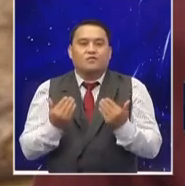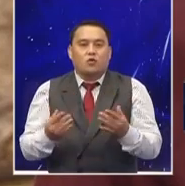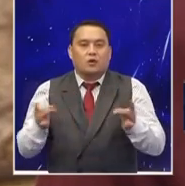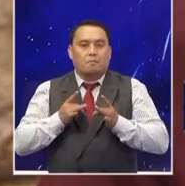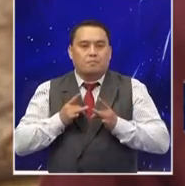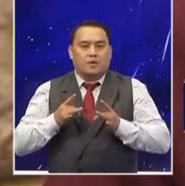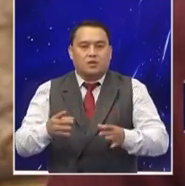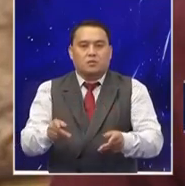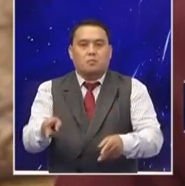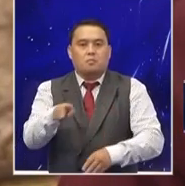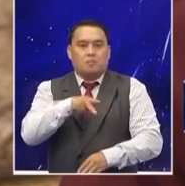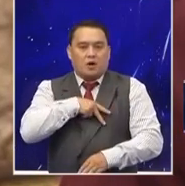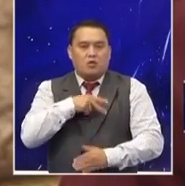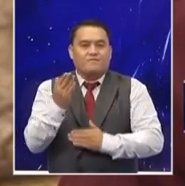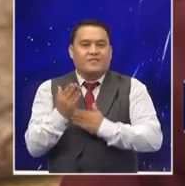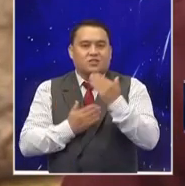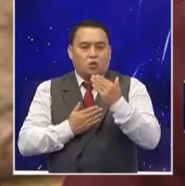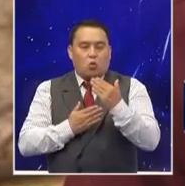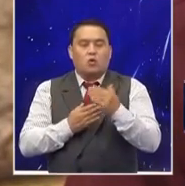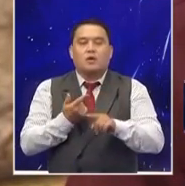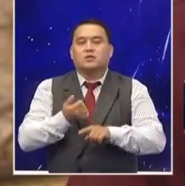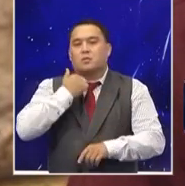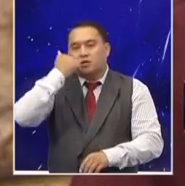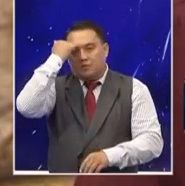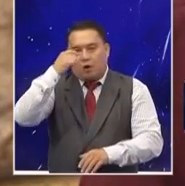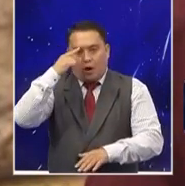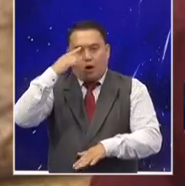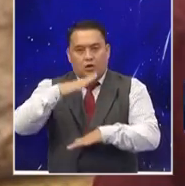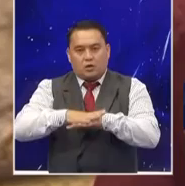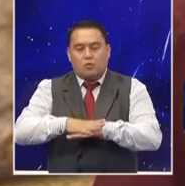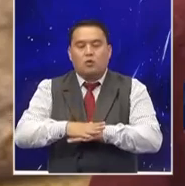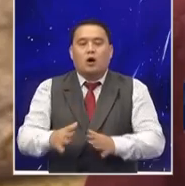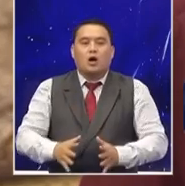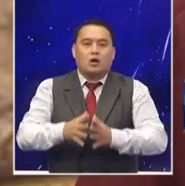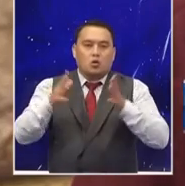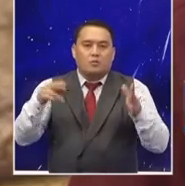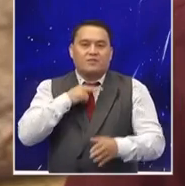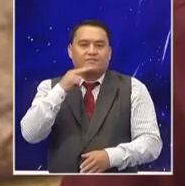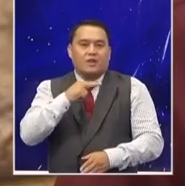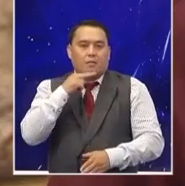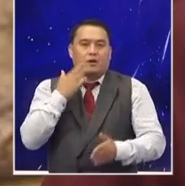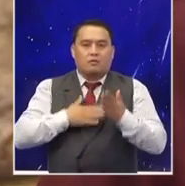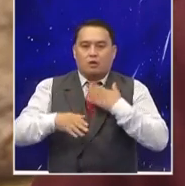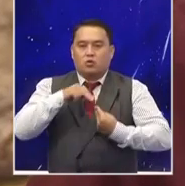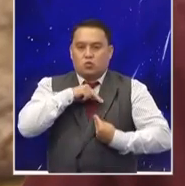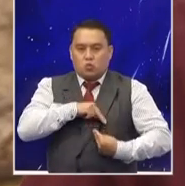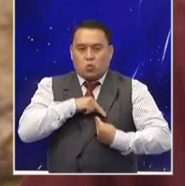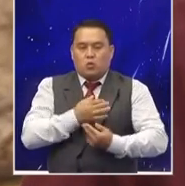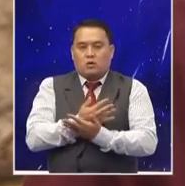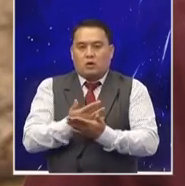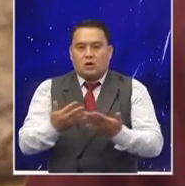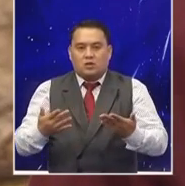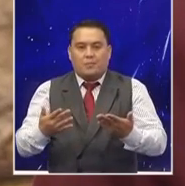праздника получил такую высокую награду спасибо огромное что без внимания не оставляет ратный труд работников среднего